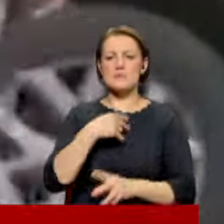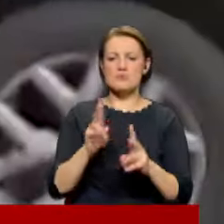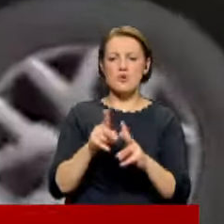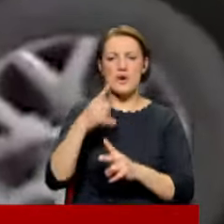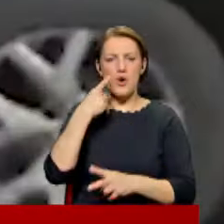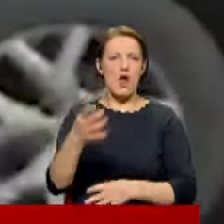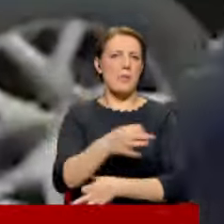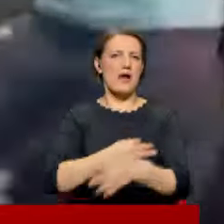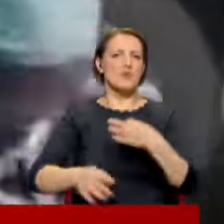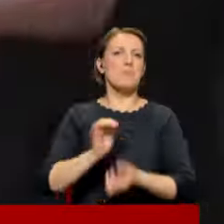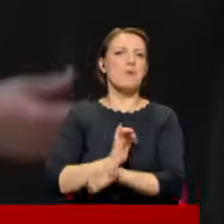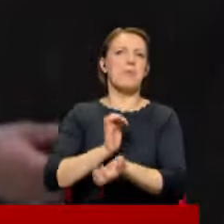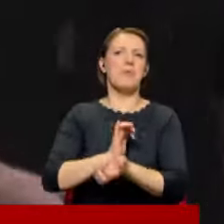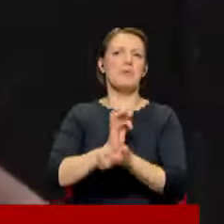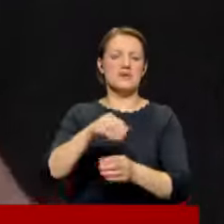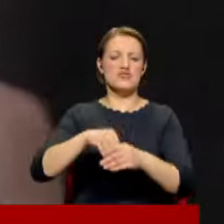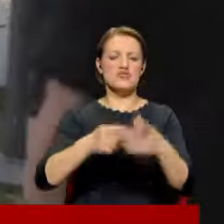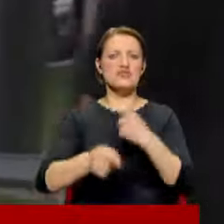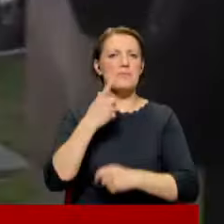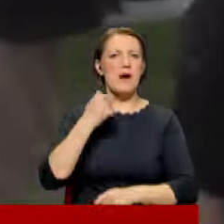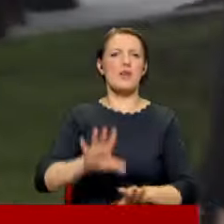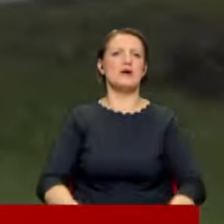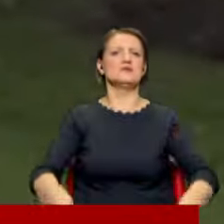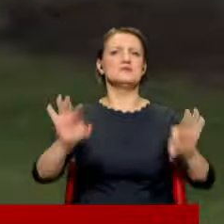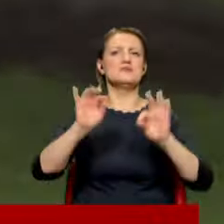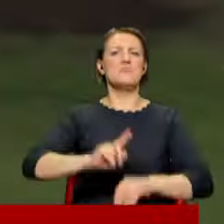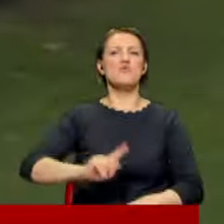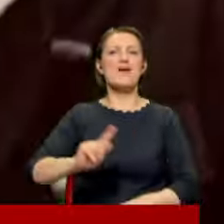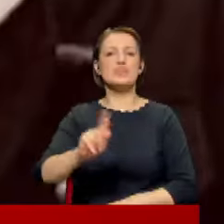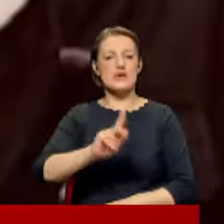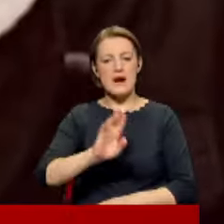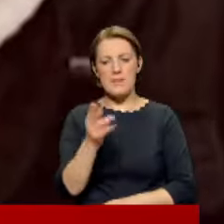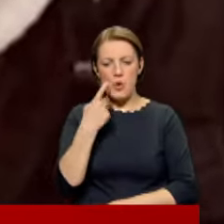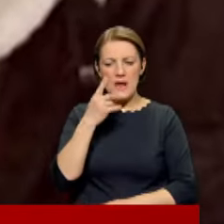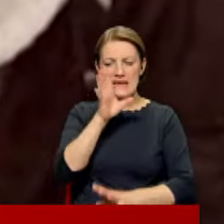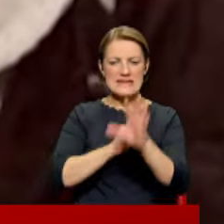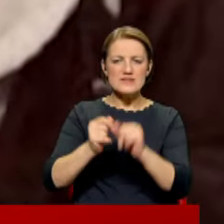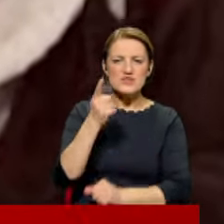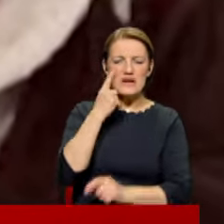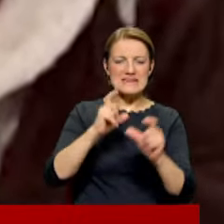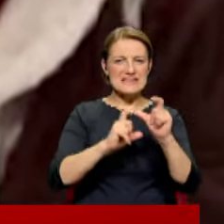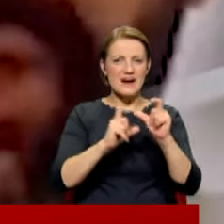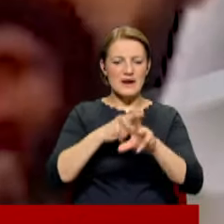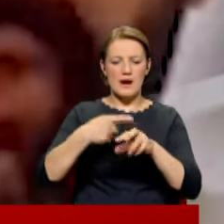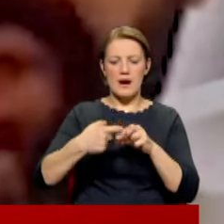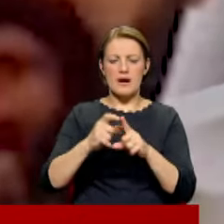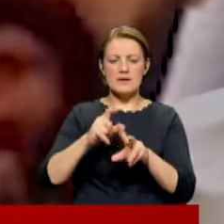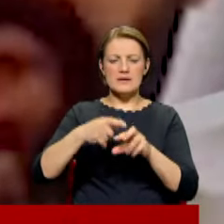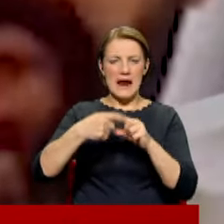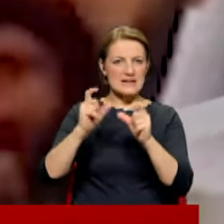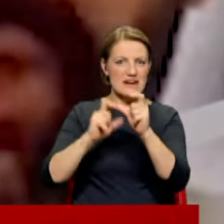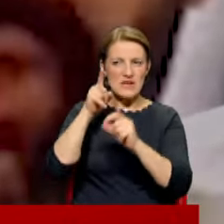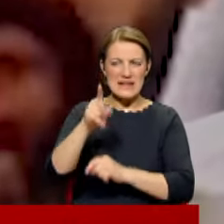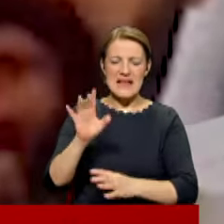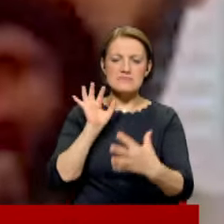yönelik operasyon, tutuklamalar. İçişleri Bakanlığı'nın hazırladığı müfettiş raporuna göre gizli tanık Serdar Serçelik'le irtibatın